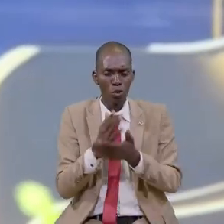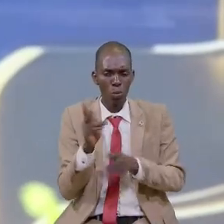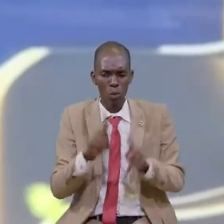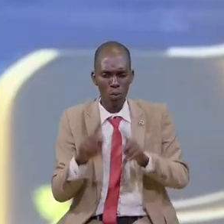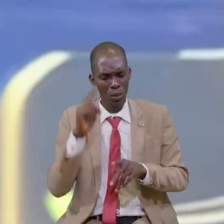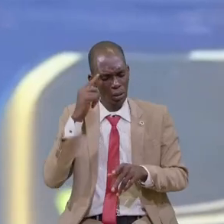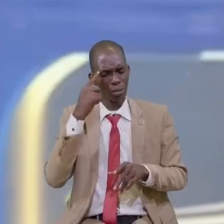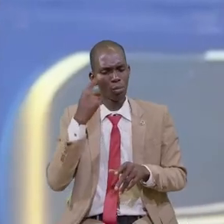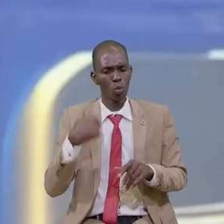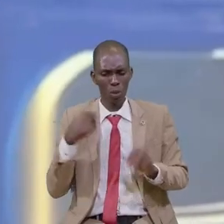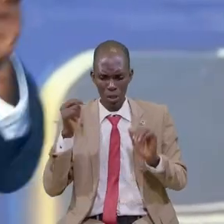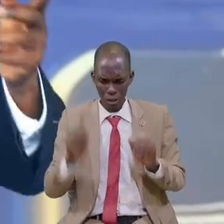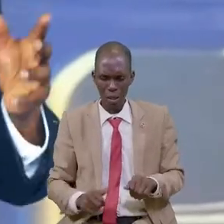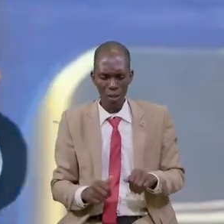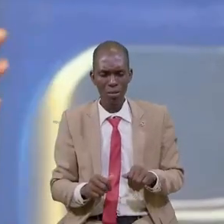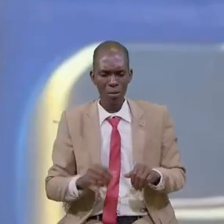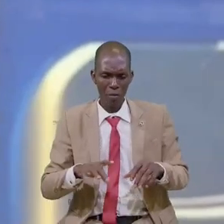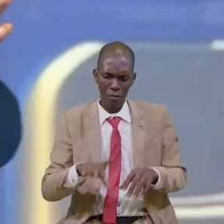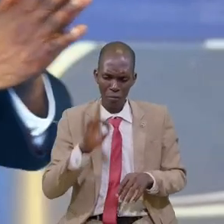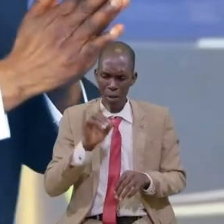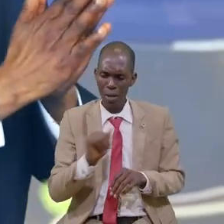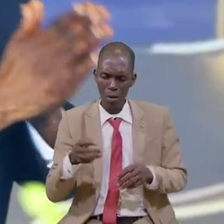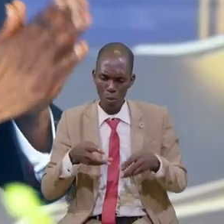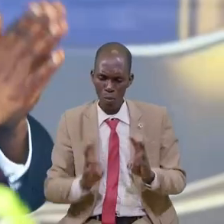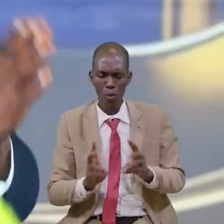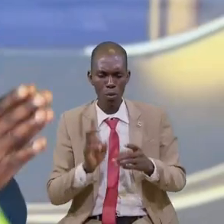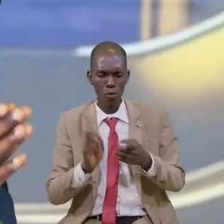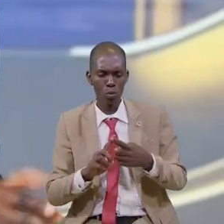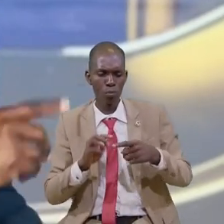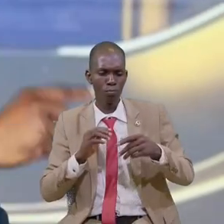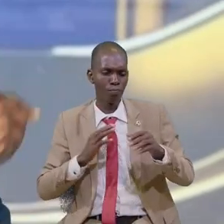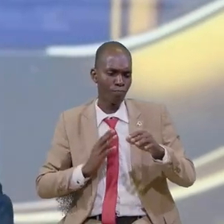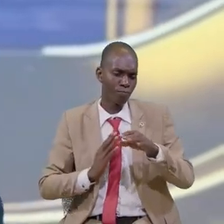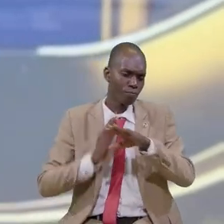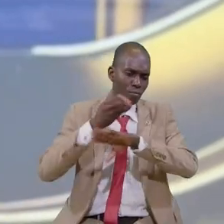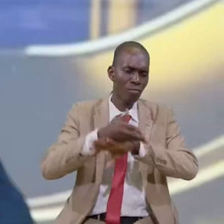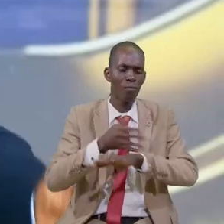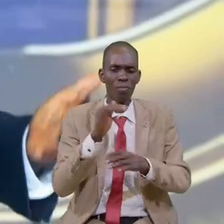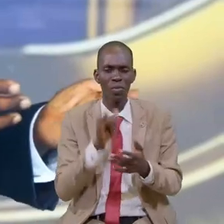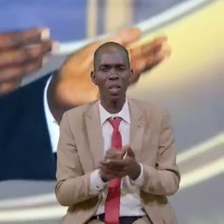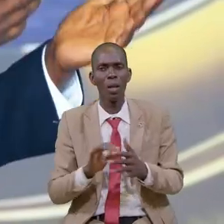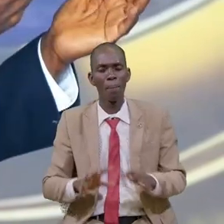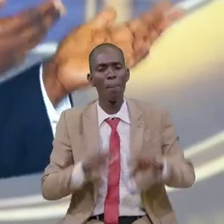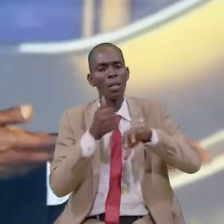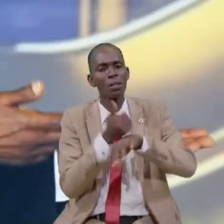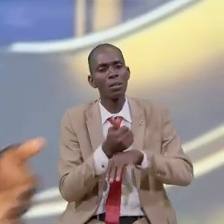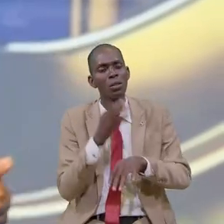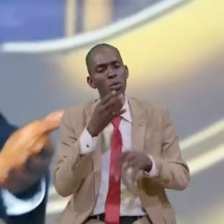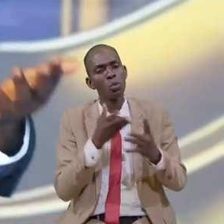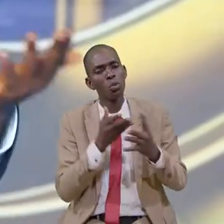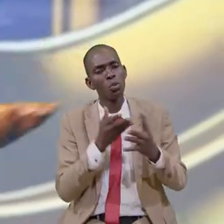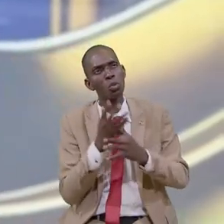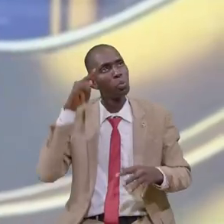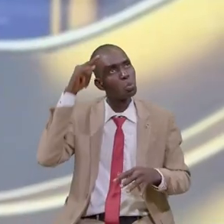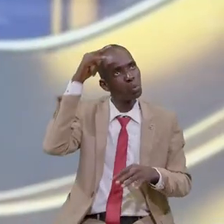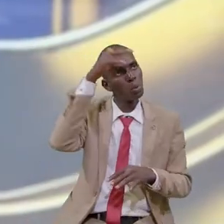un tunnel au sein de dans la montagne, nous pouvons survoler la montagne et ils profitent